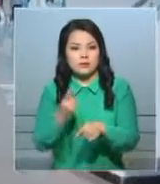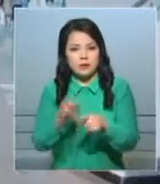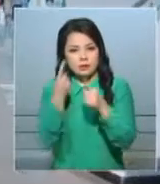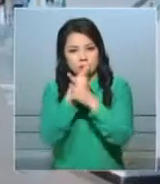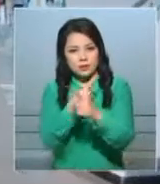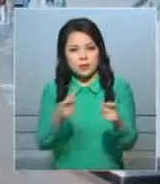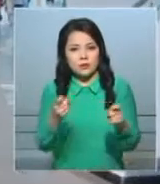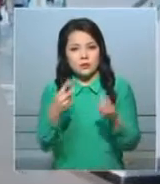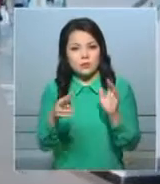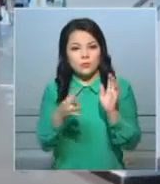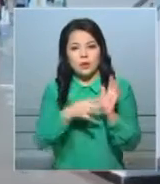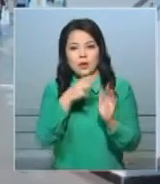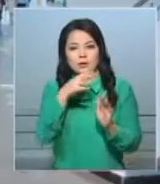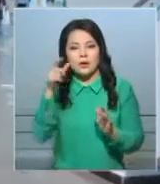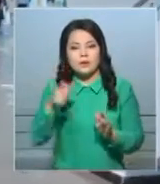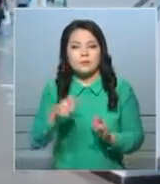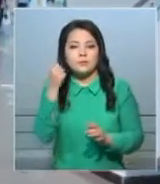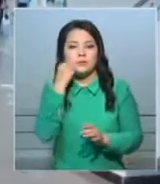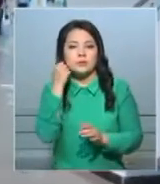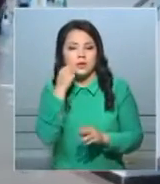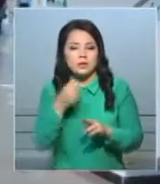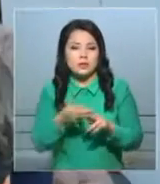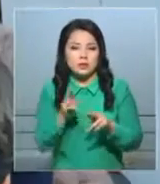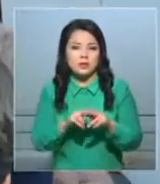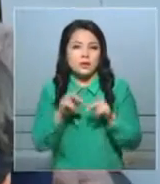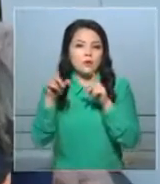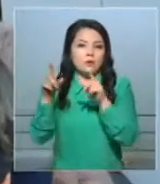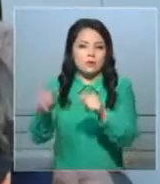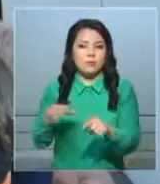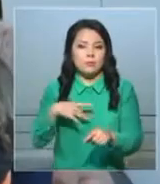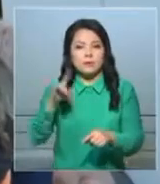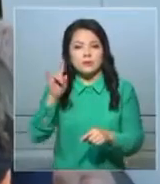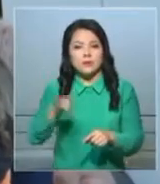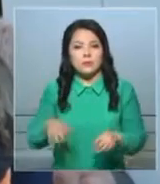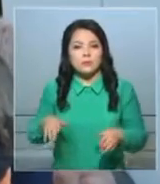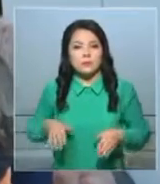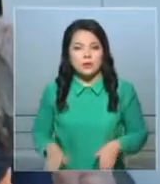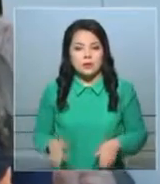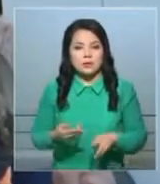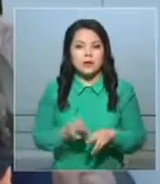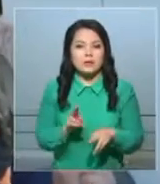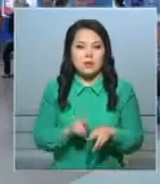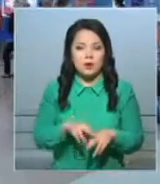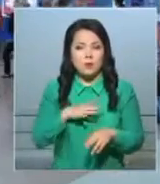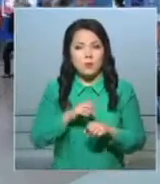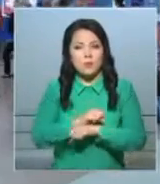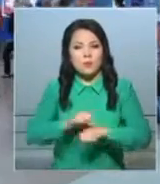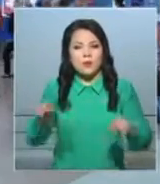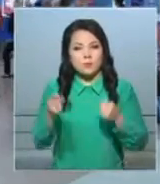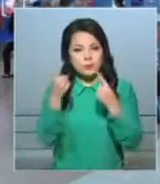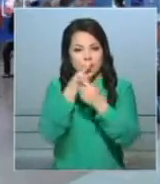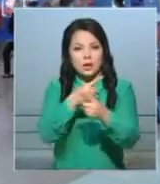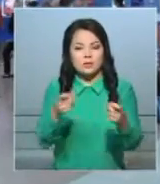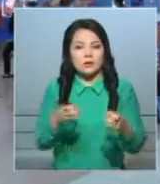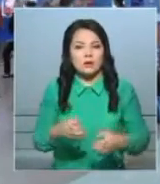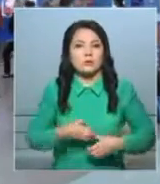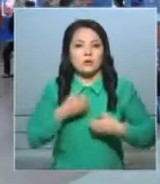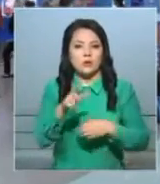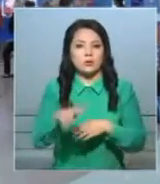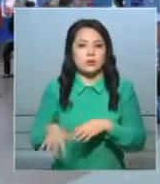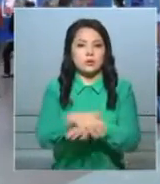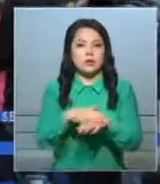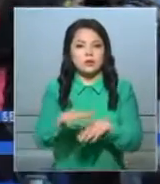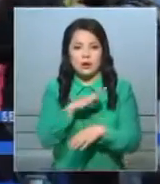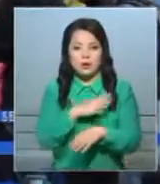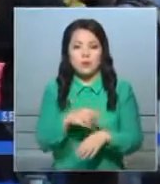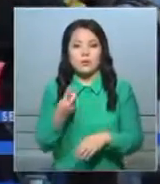Мәскеуге ұшқалы тұрған 29 жастағы ресейлік азамат таратқан. Ол шалбарының қалтасында бомба бар деп жұртты дүрліктірген. Ал екінші жағдай бірнеше